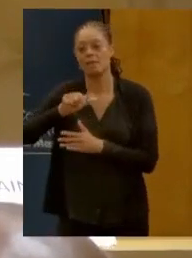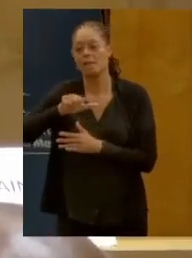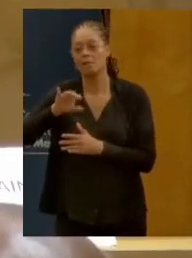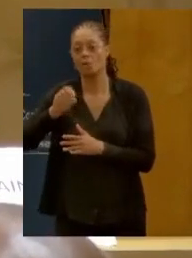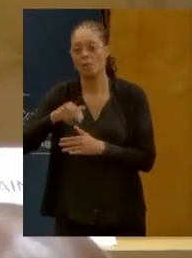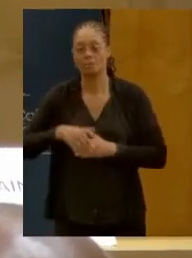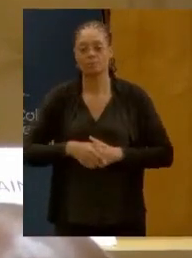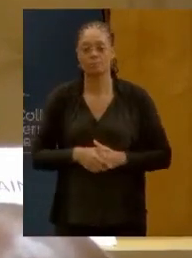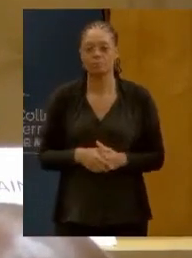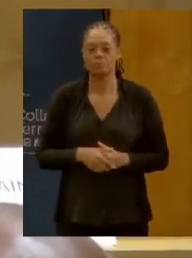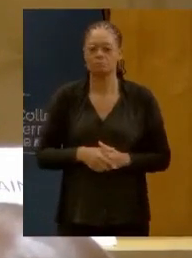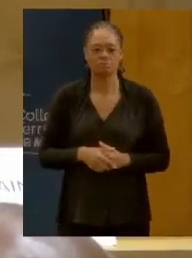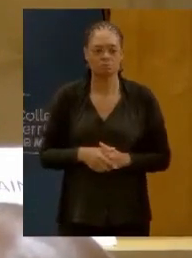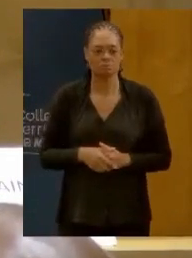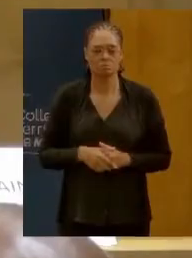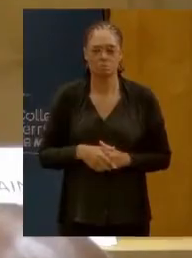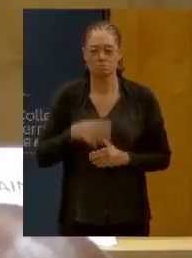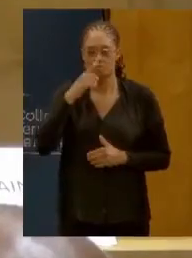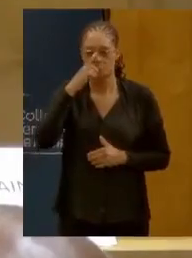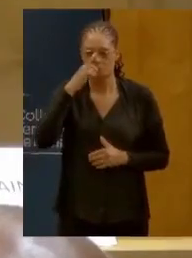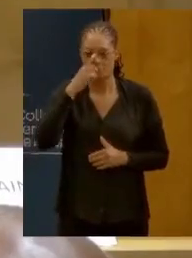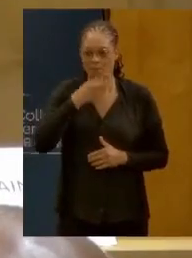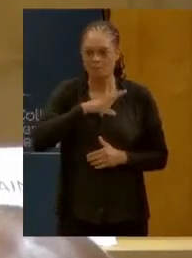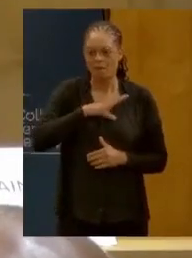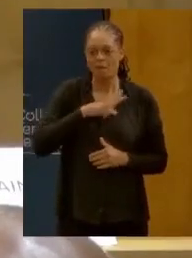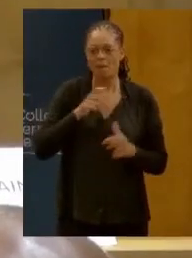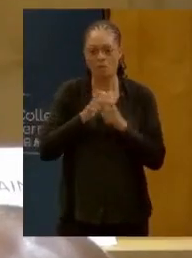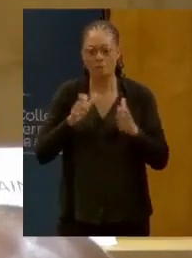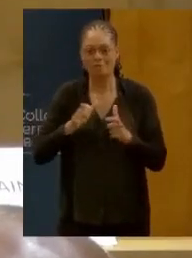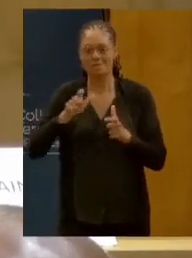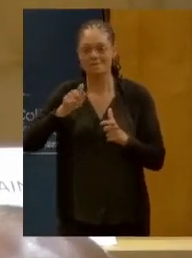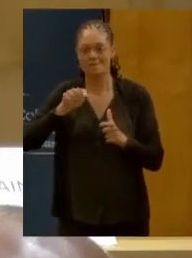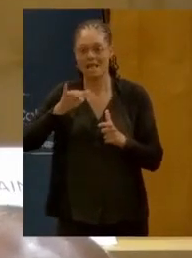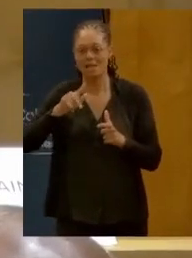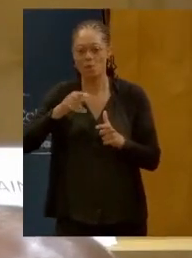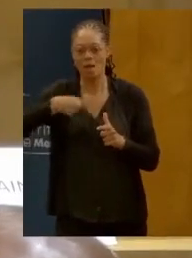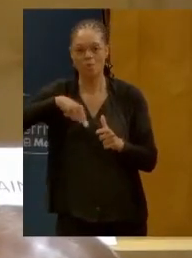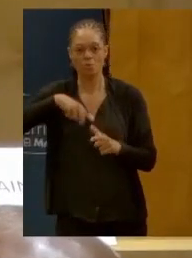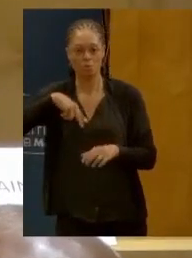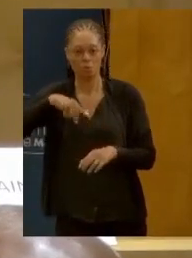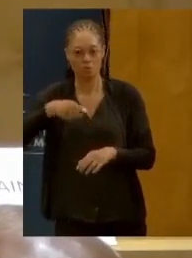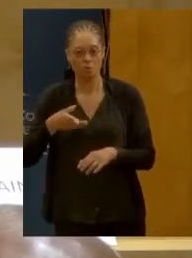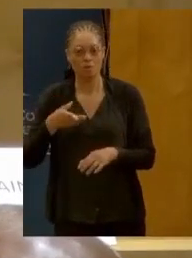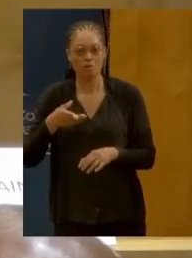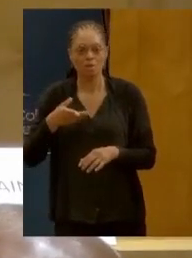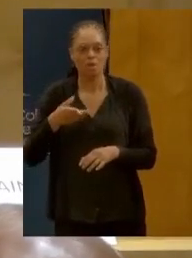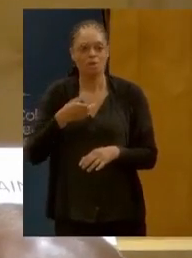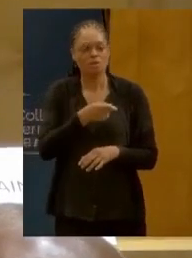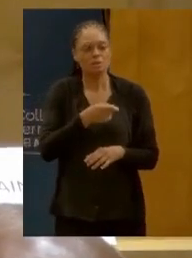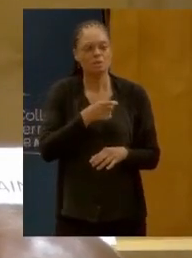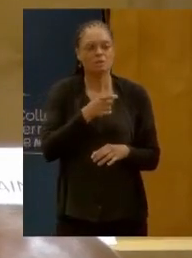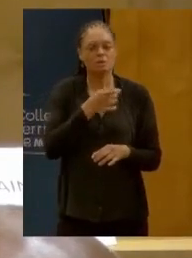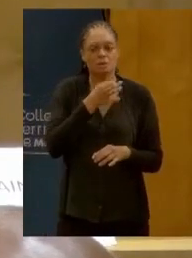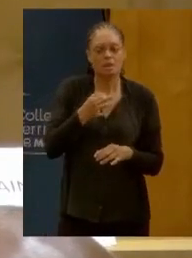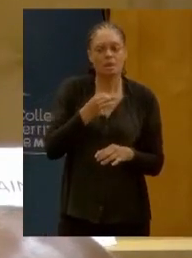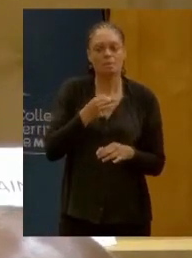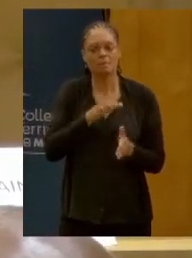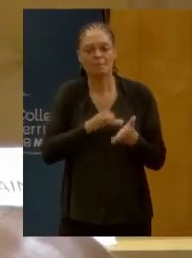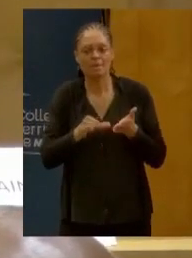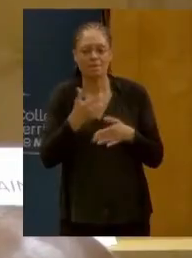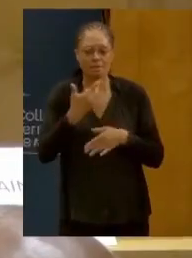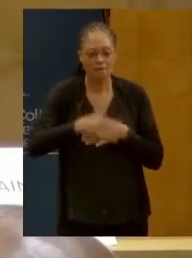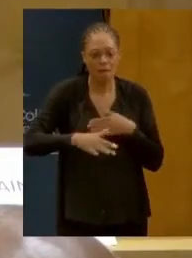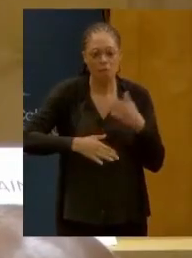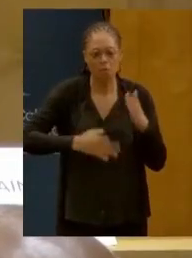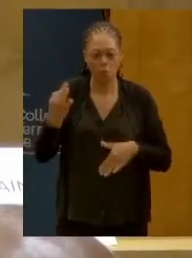Parce qu'ils nous reprochent, à nous, puisque le Galion nous appartient, de payer trop tardivement.